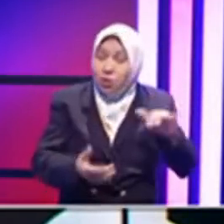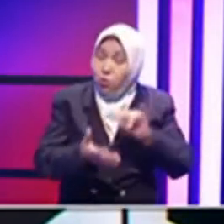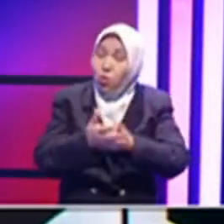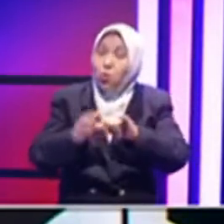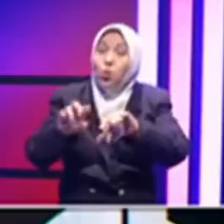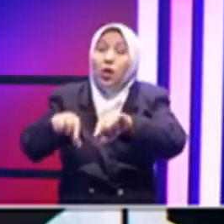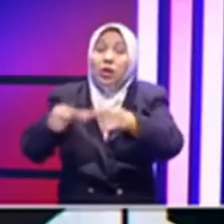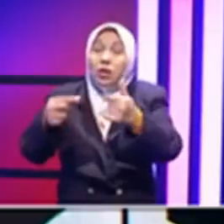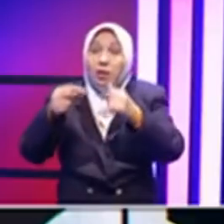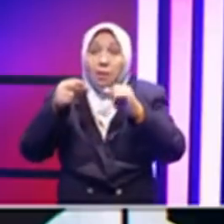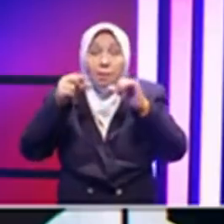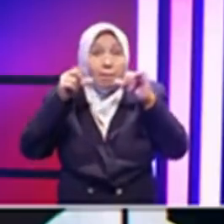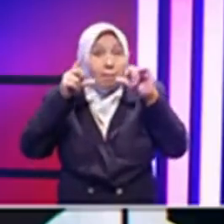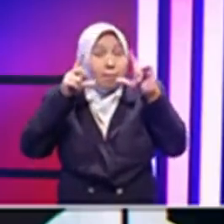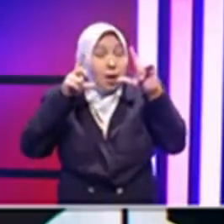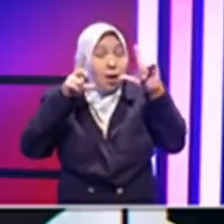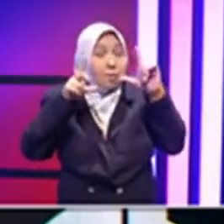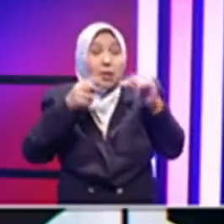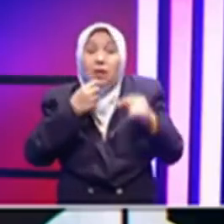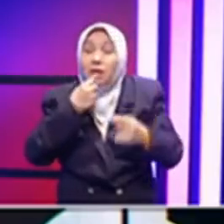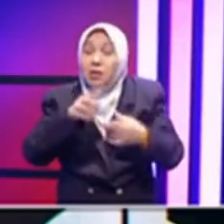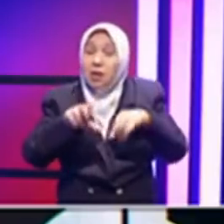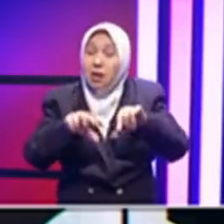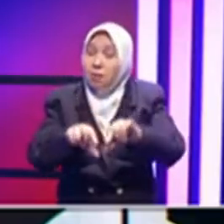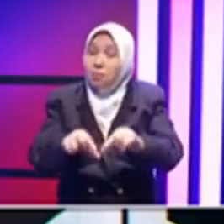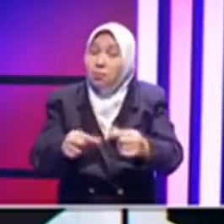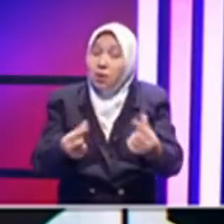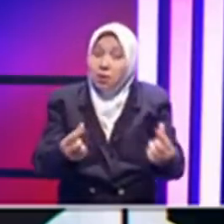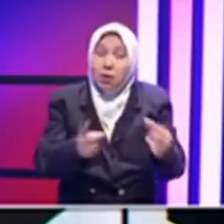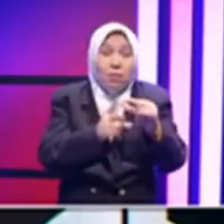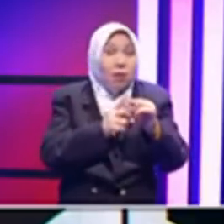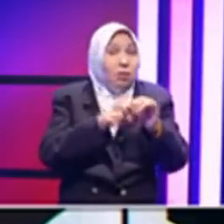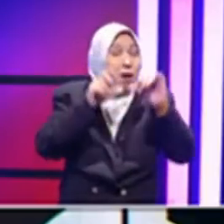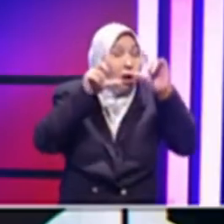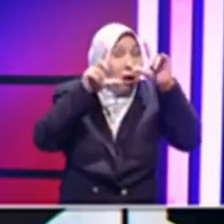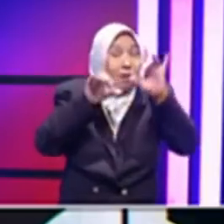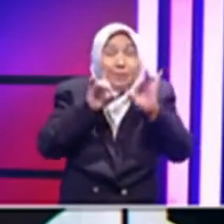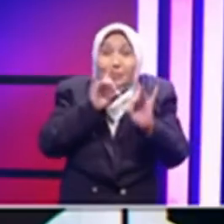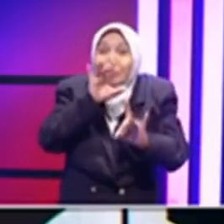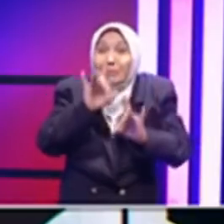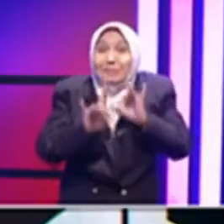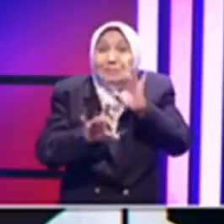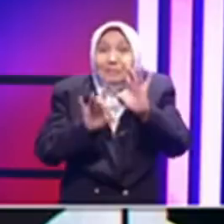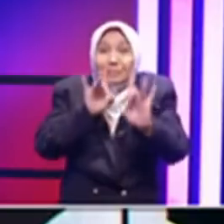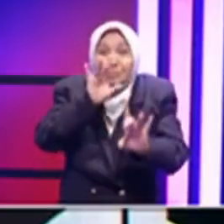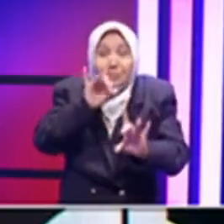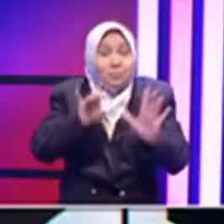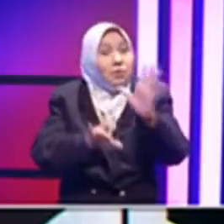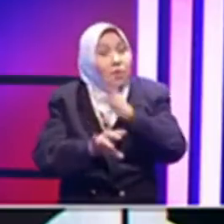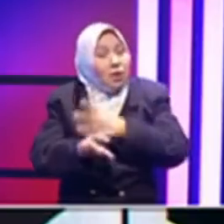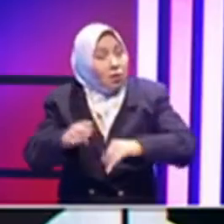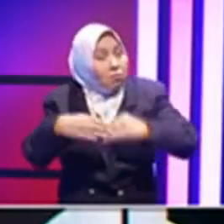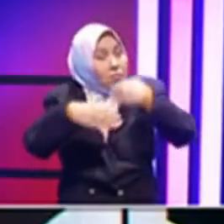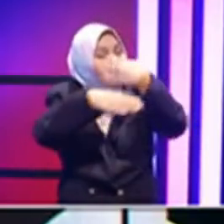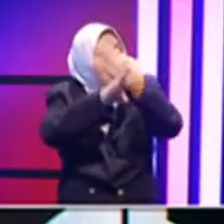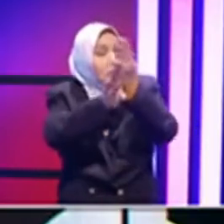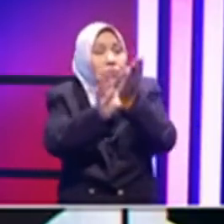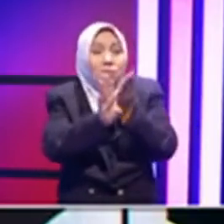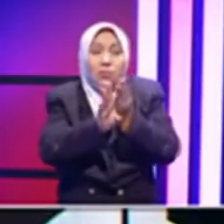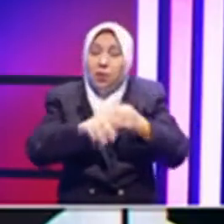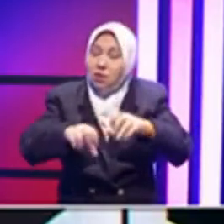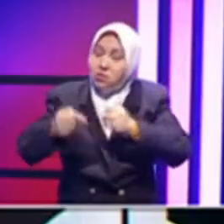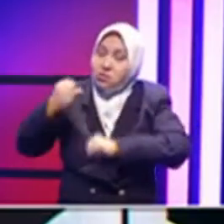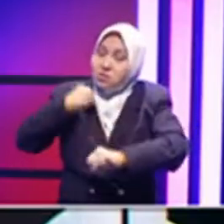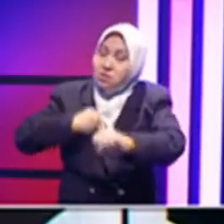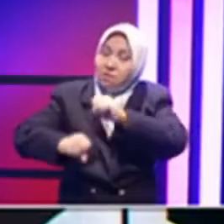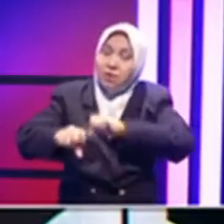ini menakjubkan. Dia kata dalam keadaan yang kagum, teruja, dan dalam bentuk yang sifat Quran ini